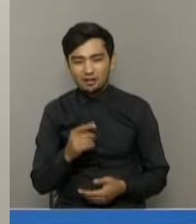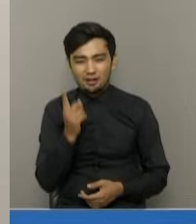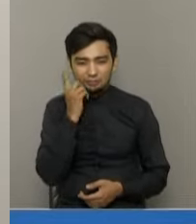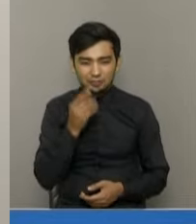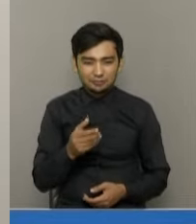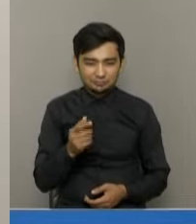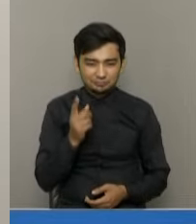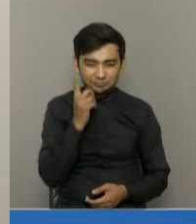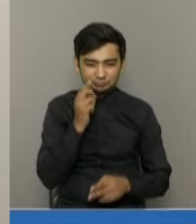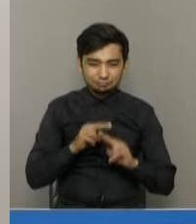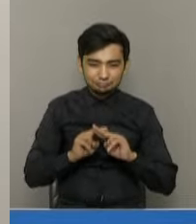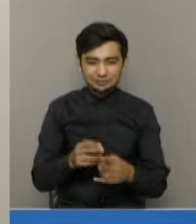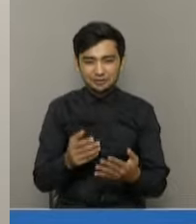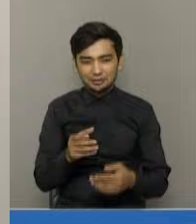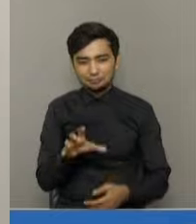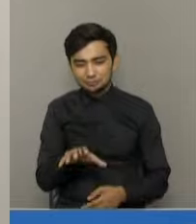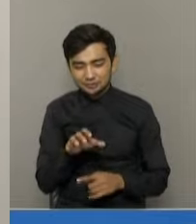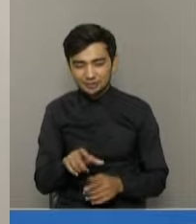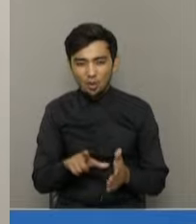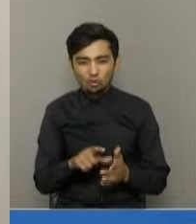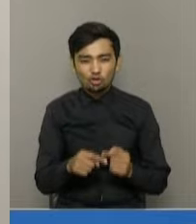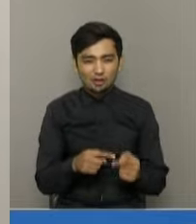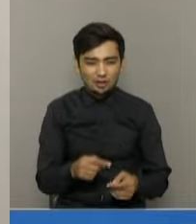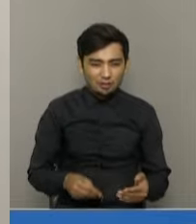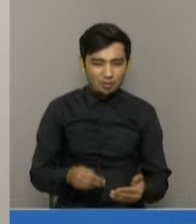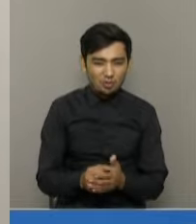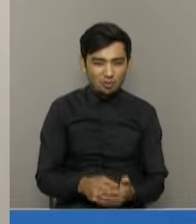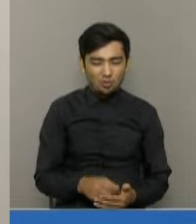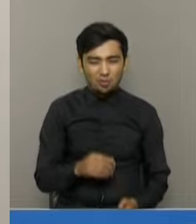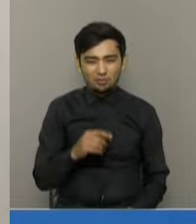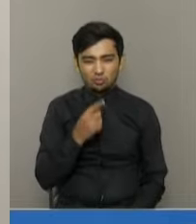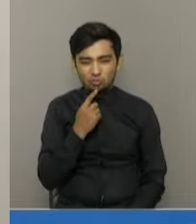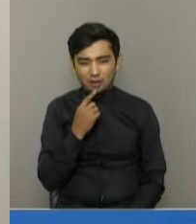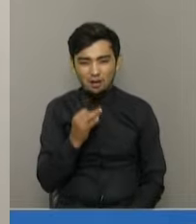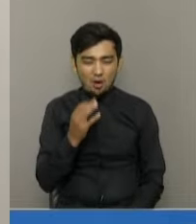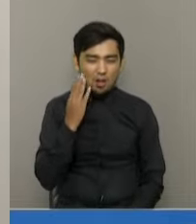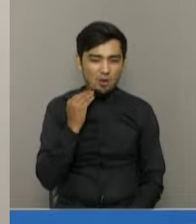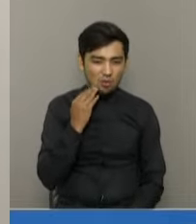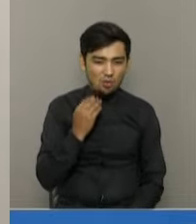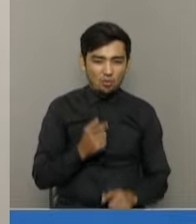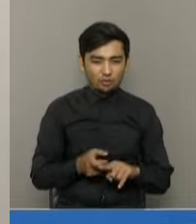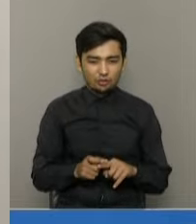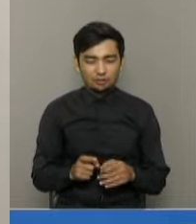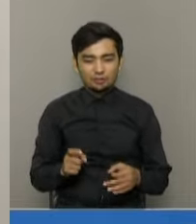разные розничные и другие налоги. И затем очень легко можно попасть, допустим, на